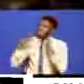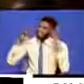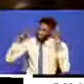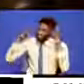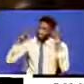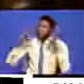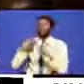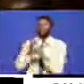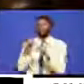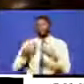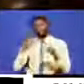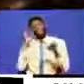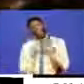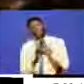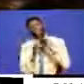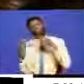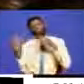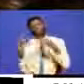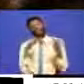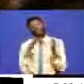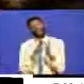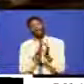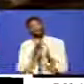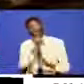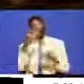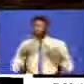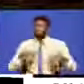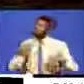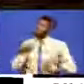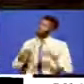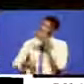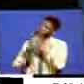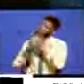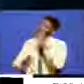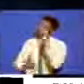wenzio. Mwisho nakwambia hata hapa kwangu pia nitakutoa kikweli sasa.